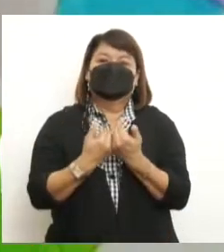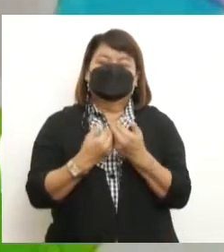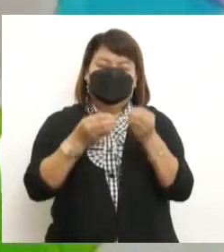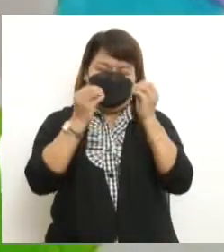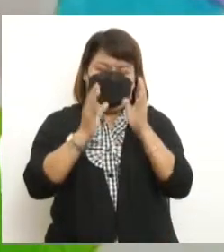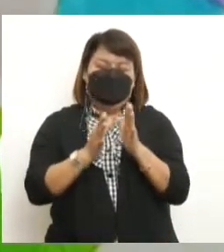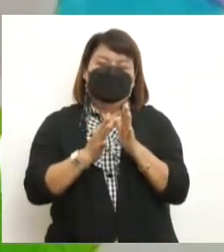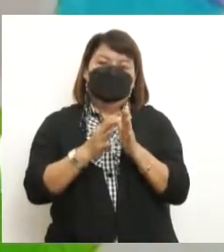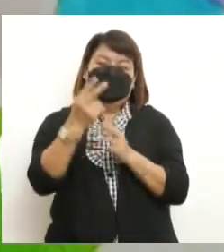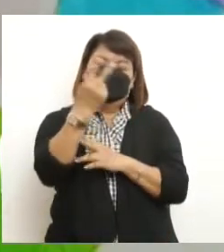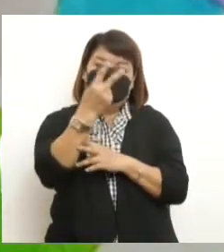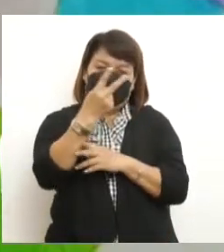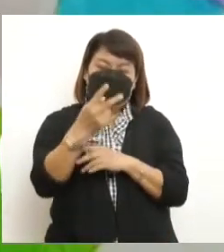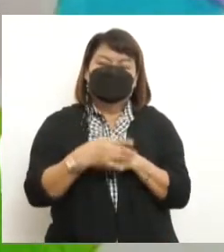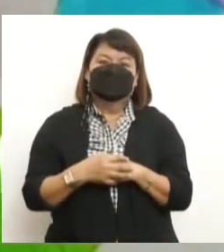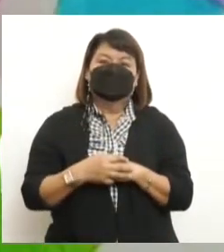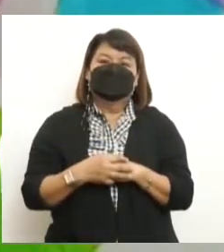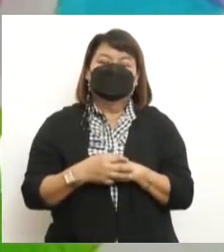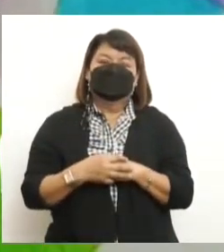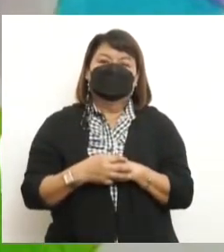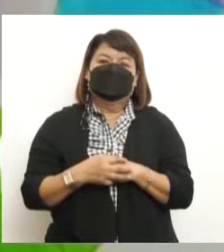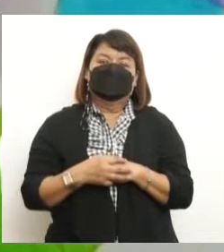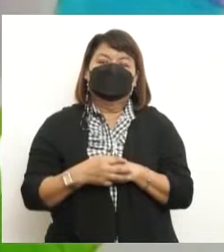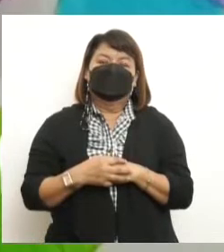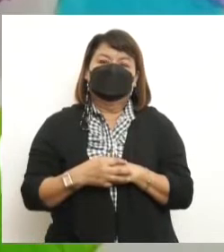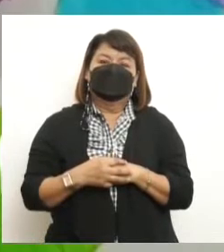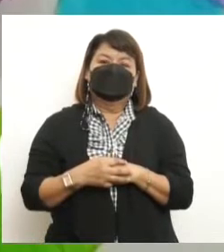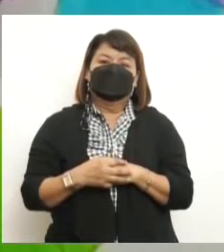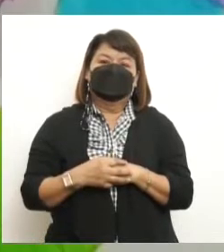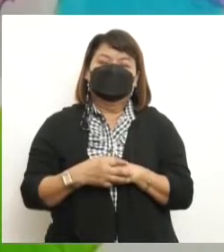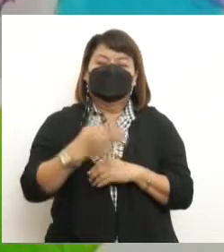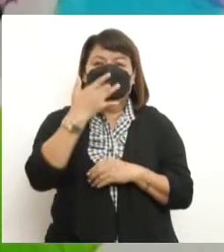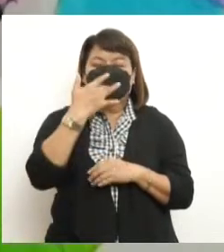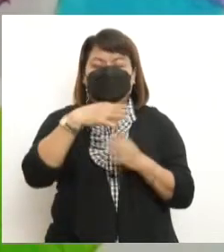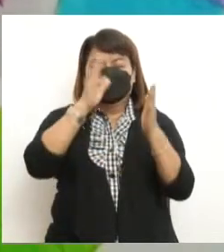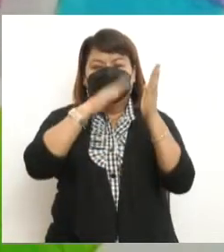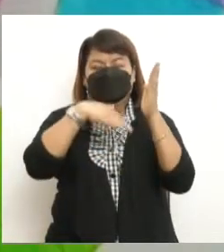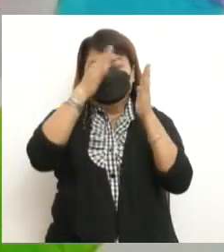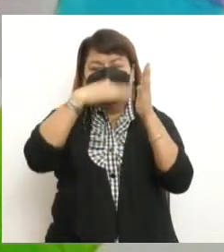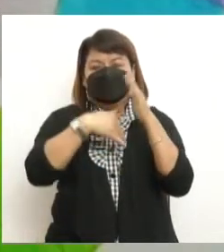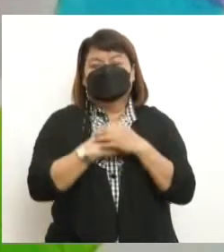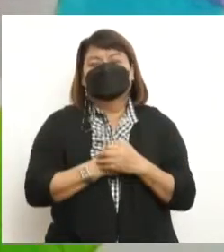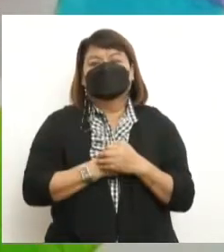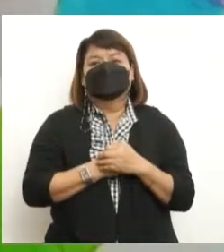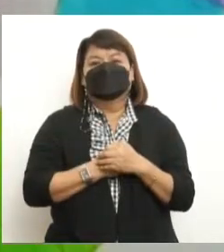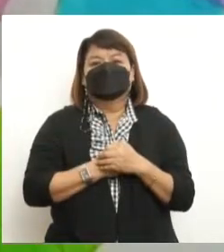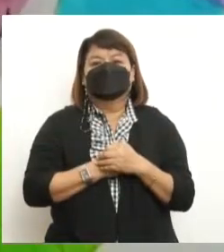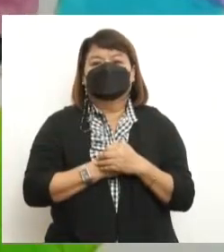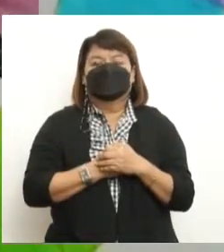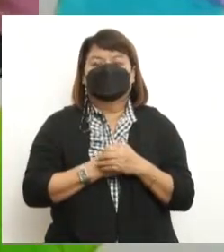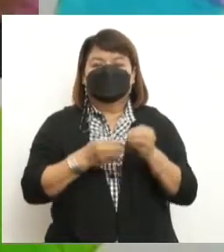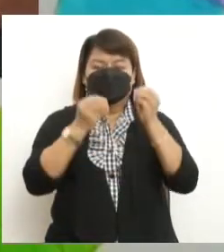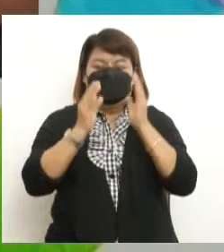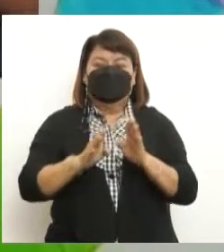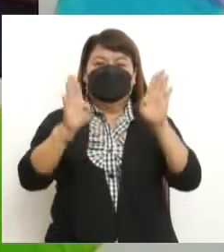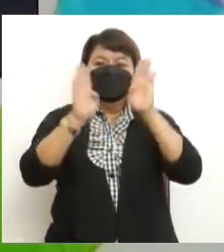ติ๊กแล้วก็คุณครูน้องกำลังดำเนินการระบายสีนะคะซึ่งแต่ละท่านก็มีรูป